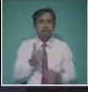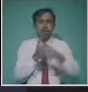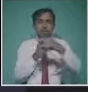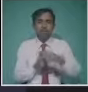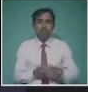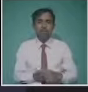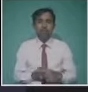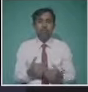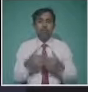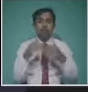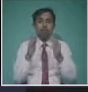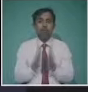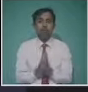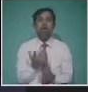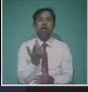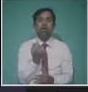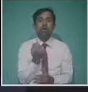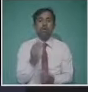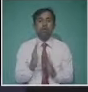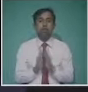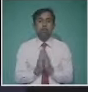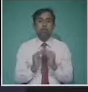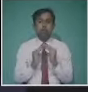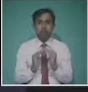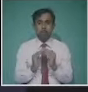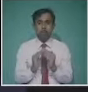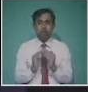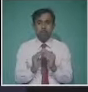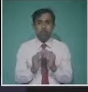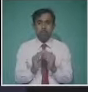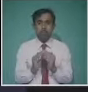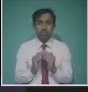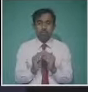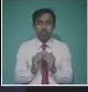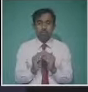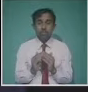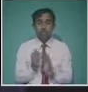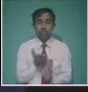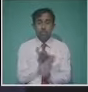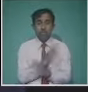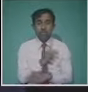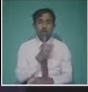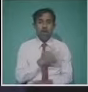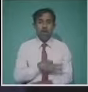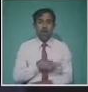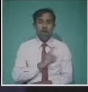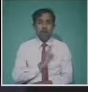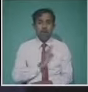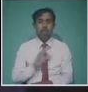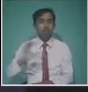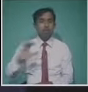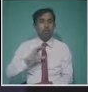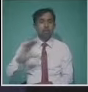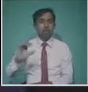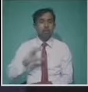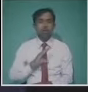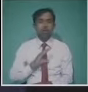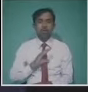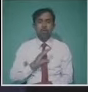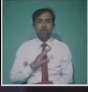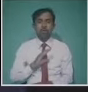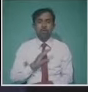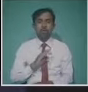මේසා විශාල මුදලක් මේ විහාරස්ථානයේ අපි පෙරකී හිමිනම විසින් ලබාගෙන තියෙනවා. ඒ